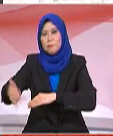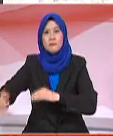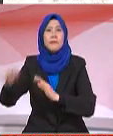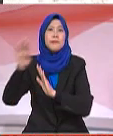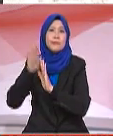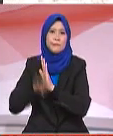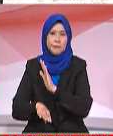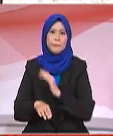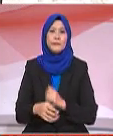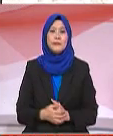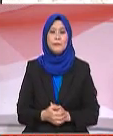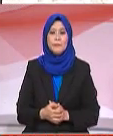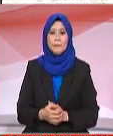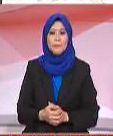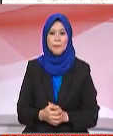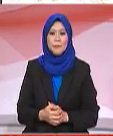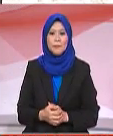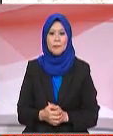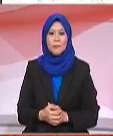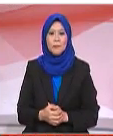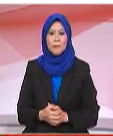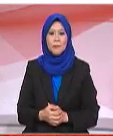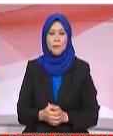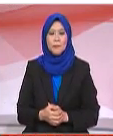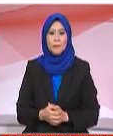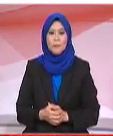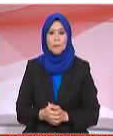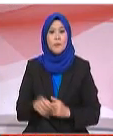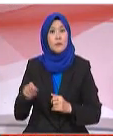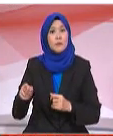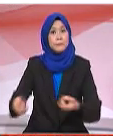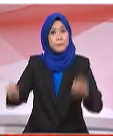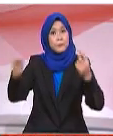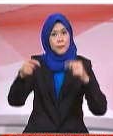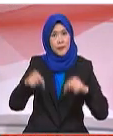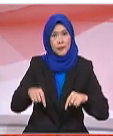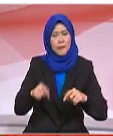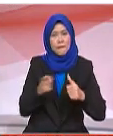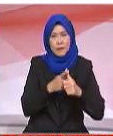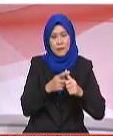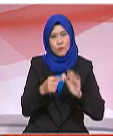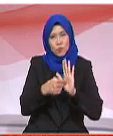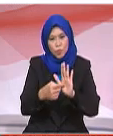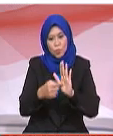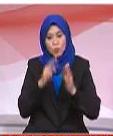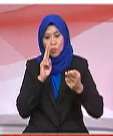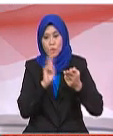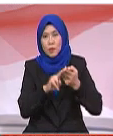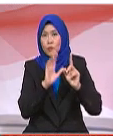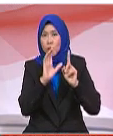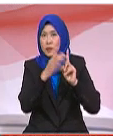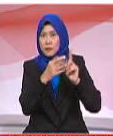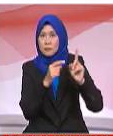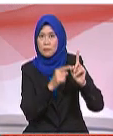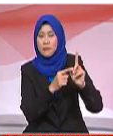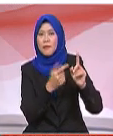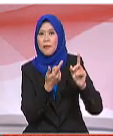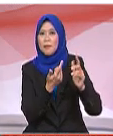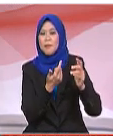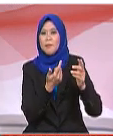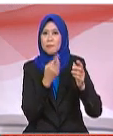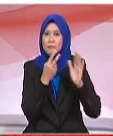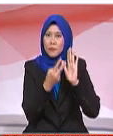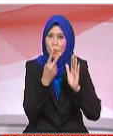lain. Apabila mereka datang, kita akan tengok dia punya surat arahan kuarantin itu.